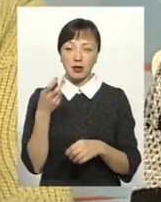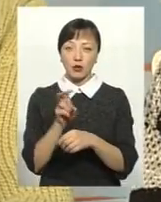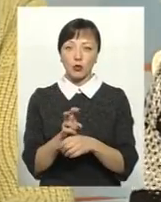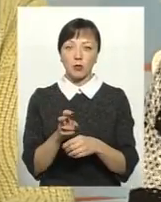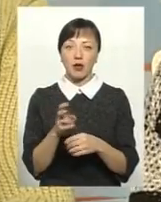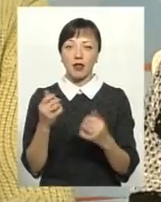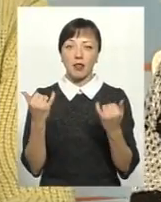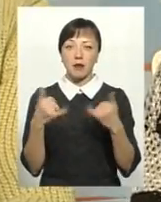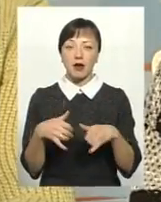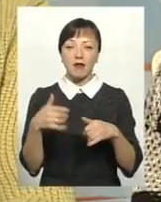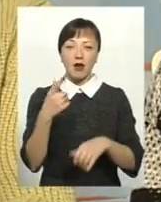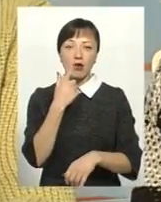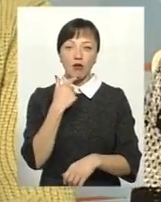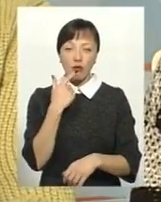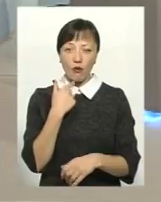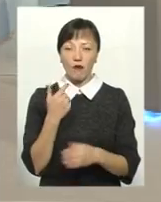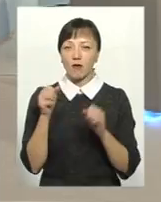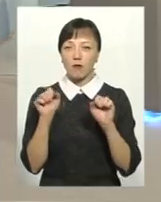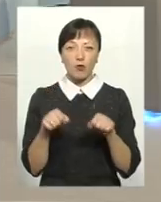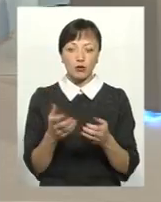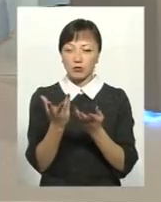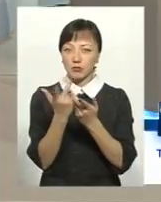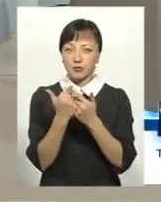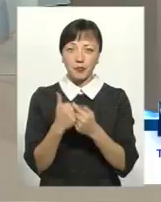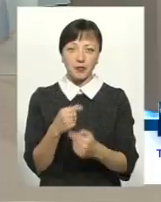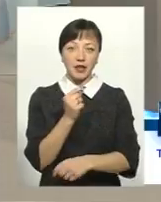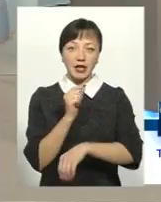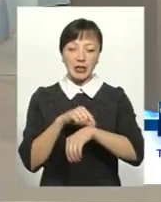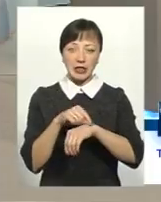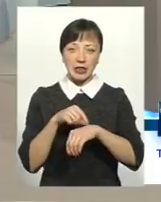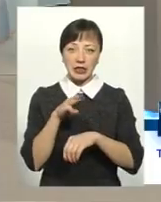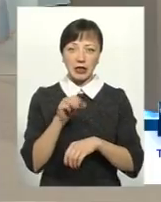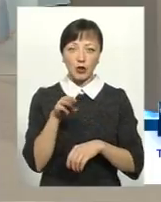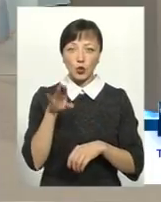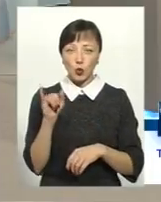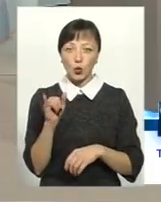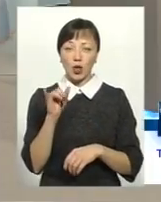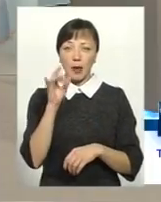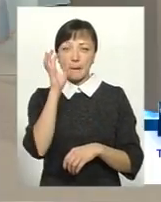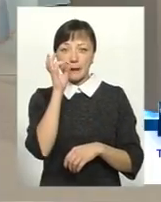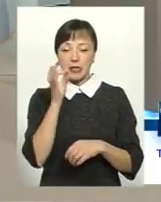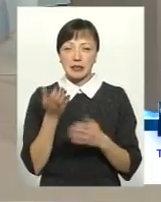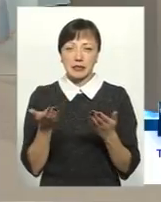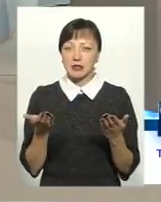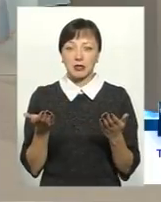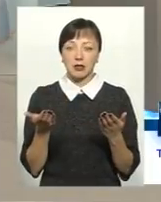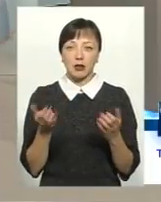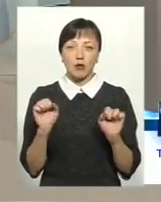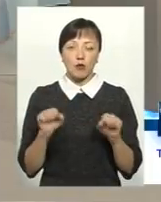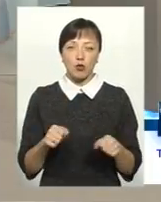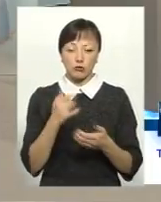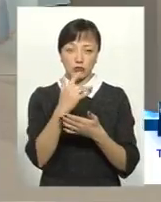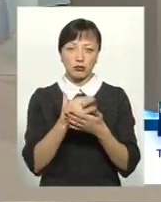на переливание крови и так далее. То есть можно перечислять татуировка, пирсинг, можно перечислять очень много